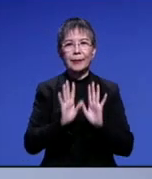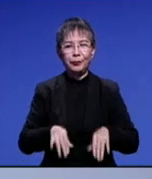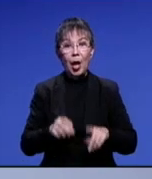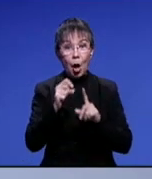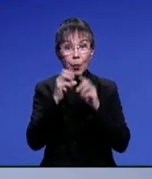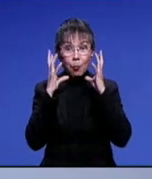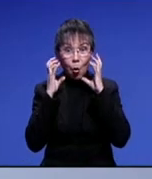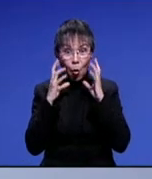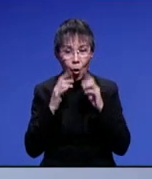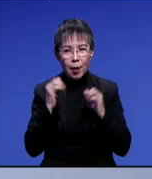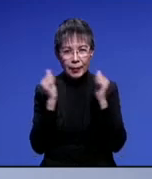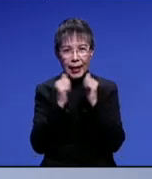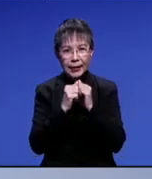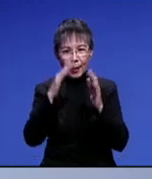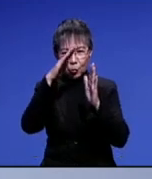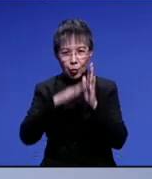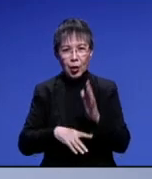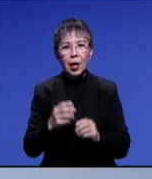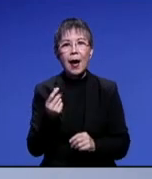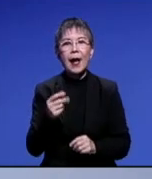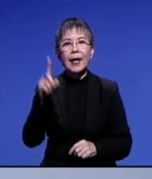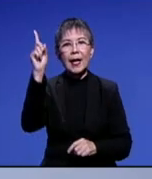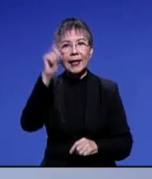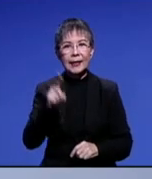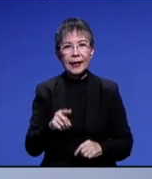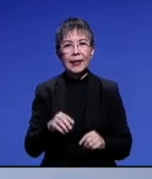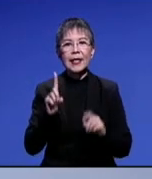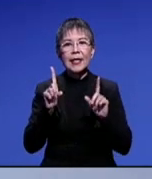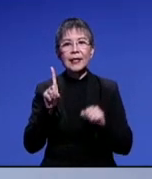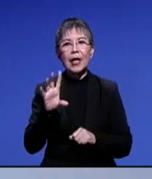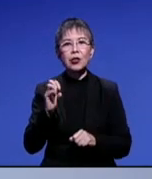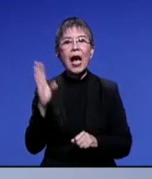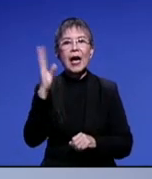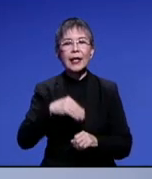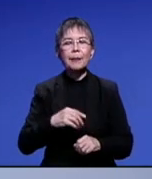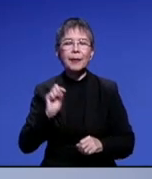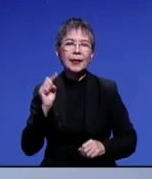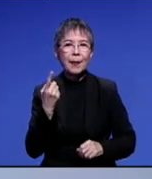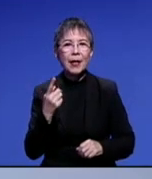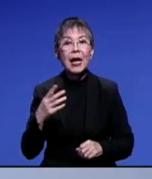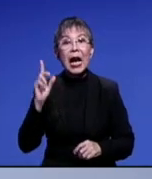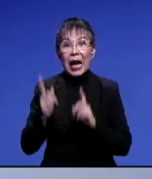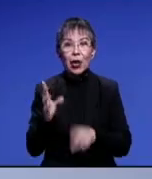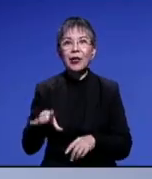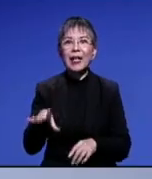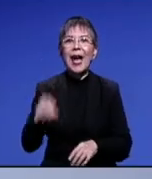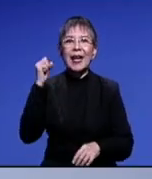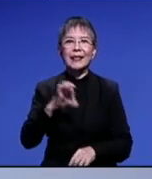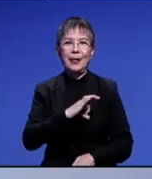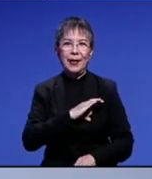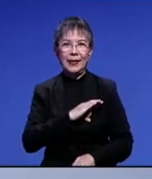Prabowo Subianto berjanji menurunkan harga listrik di 100 hari pertama masa jabatannya.